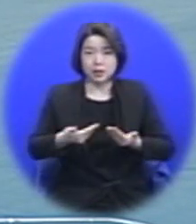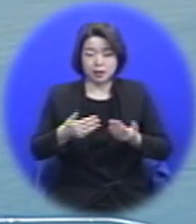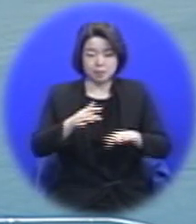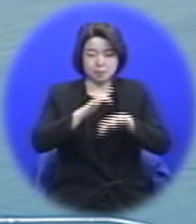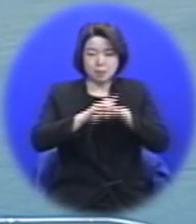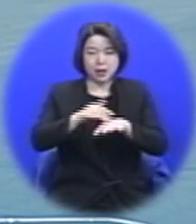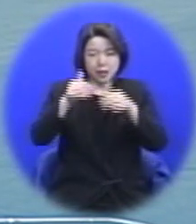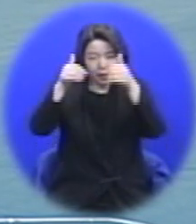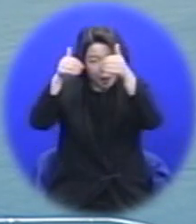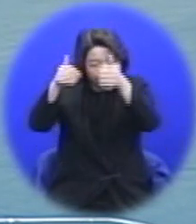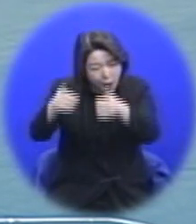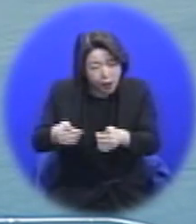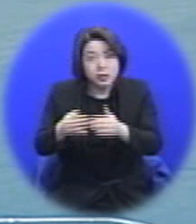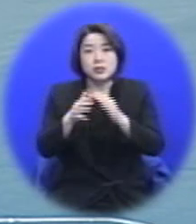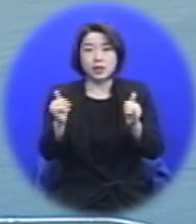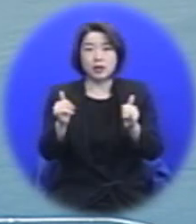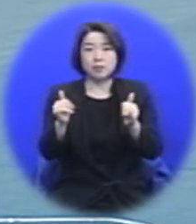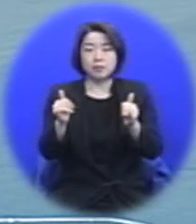자,